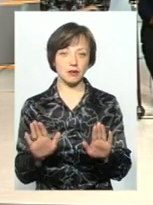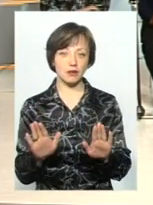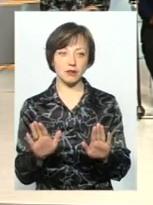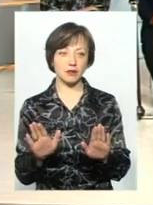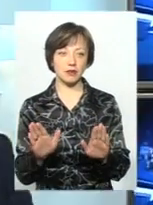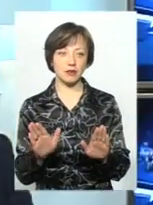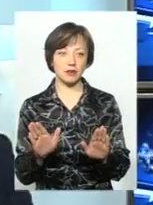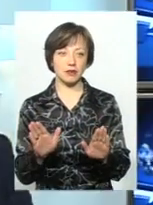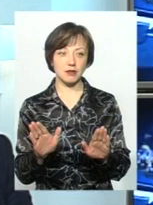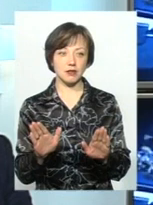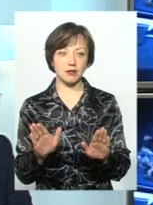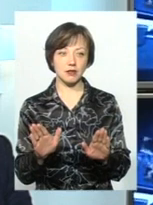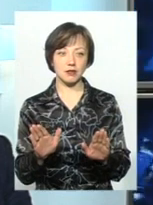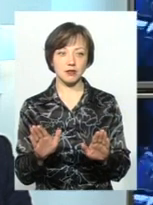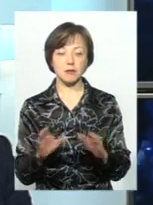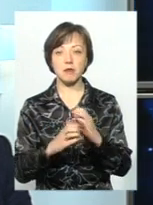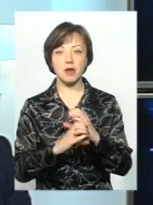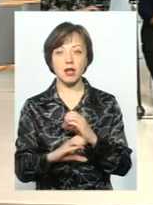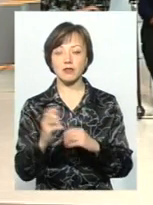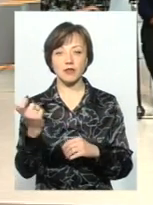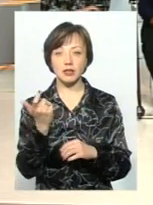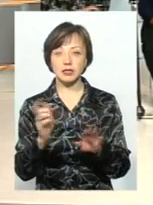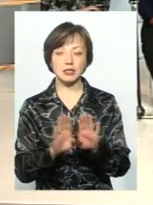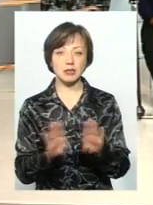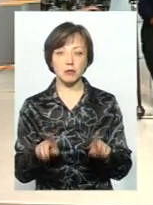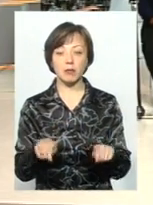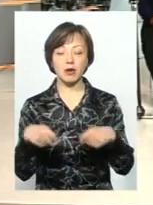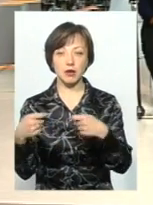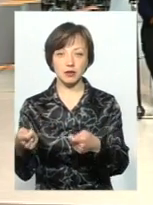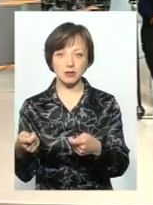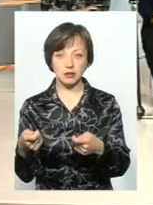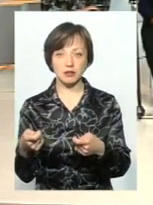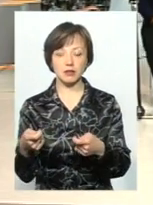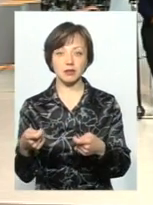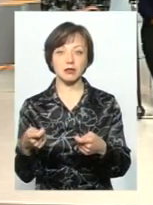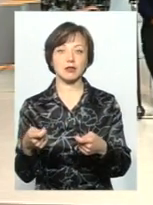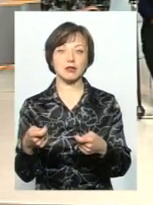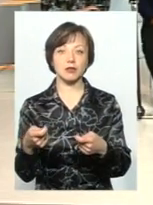є власністю облгазів. Ні, вони передані,